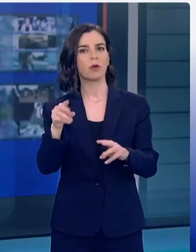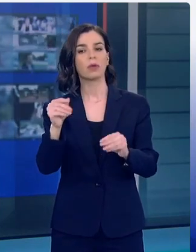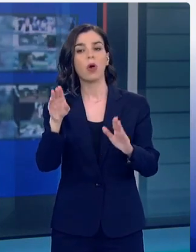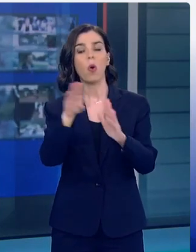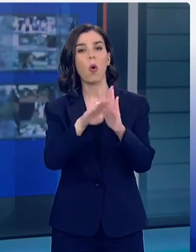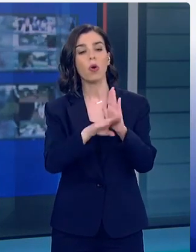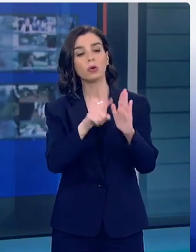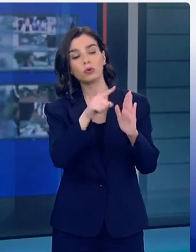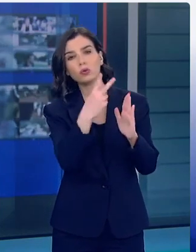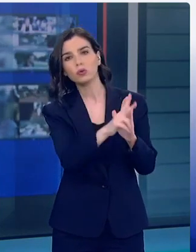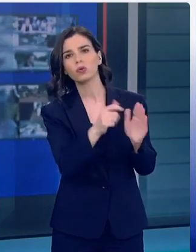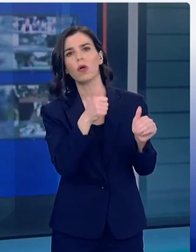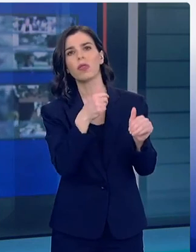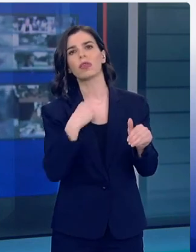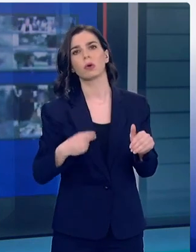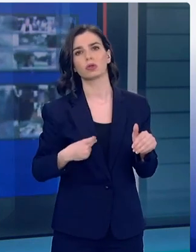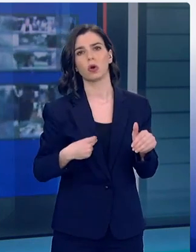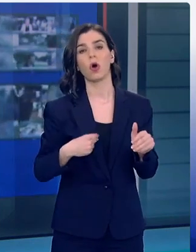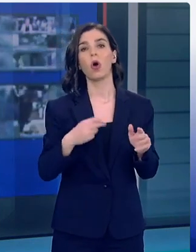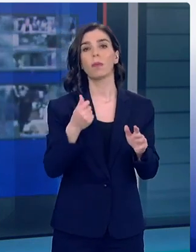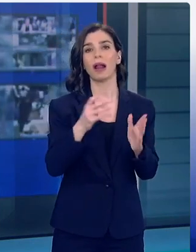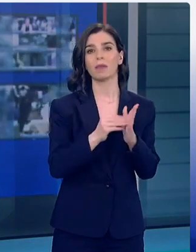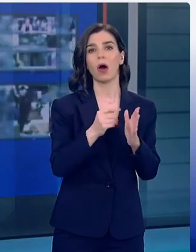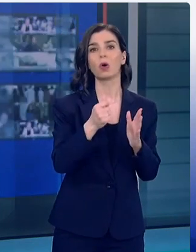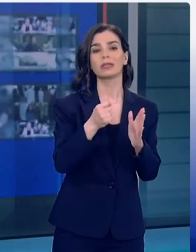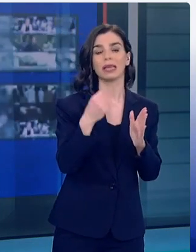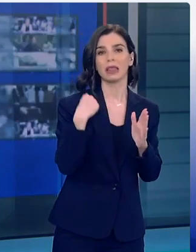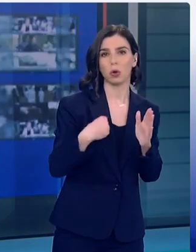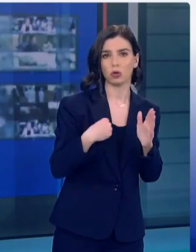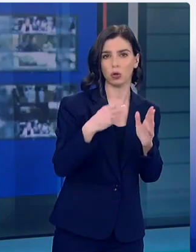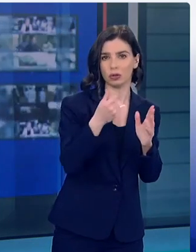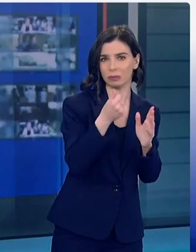όρους του δημοσίου, δηλαδή ό,τι κοστίζει στο δημόσιο θα κοστίζει και στον